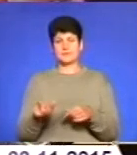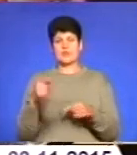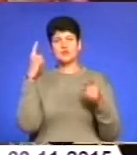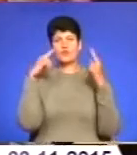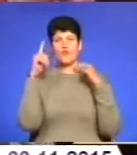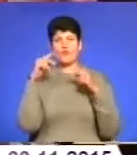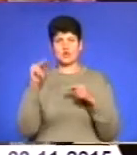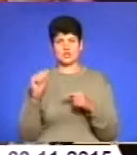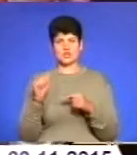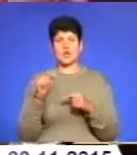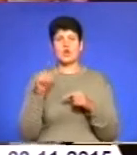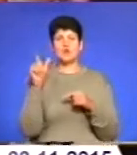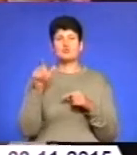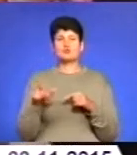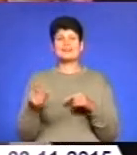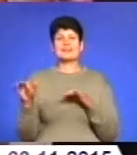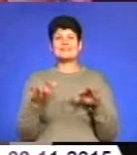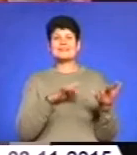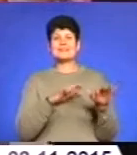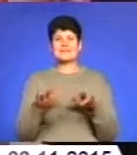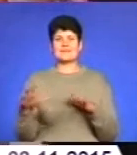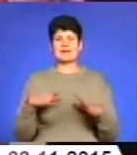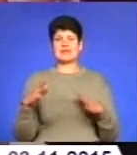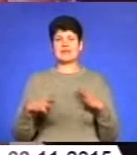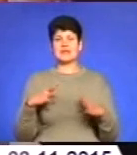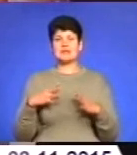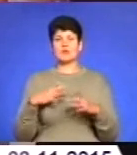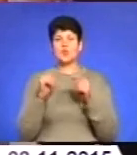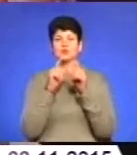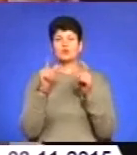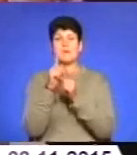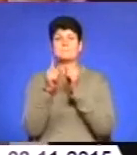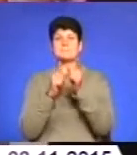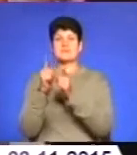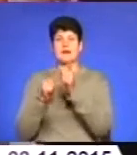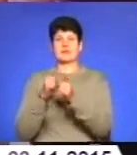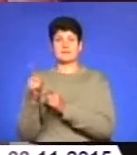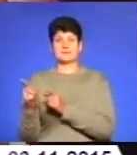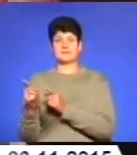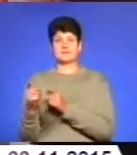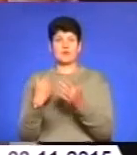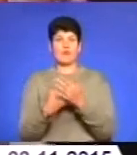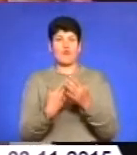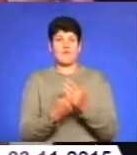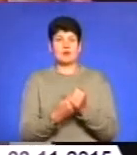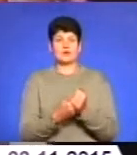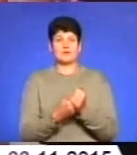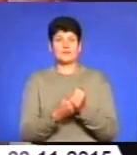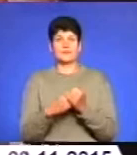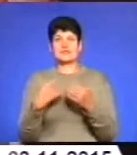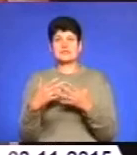творча, людина дієва, енергійна, установа міняється на очах. Буквально за